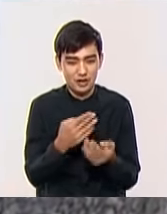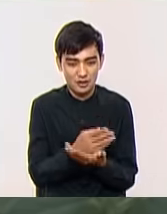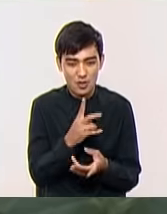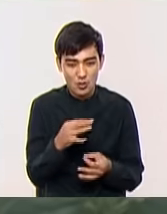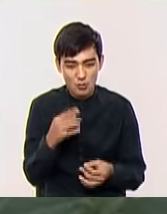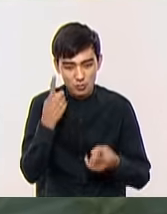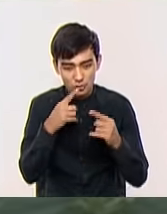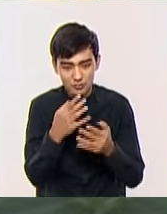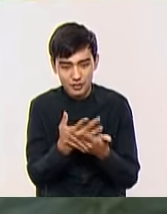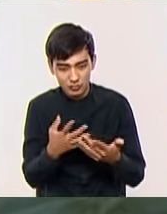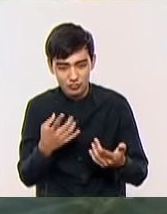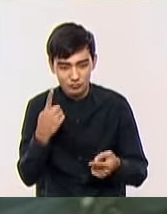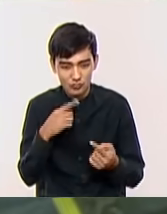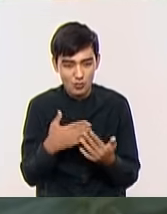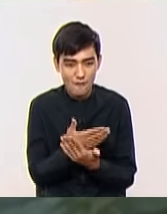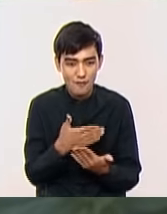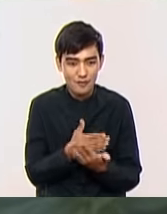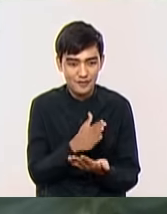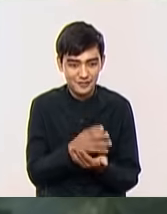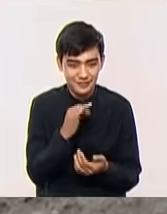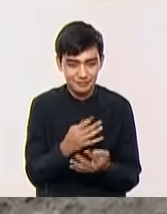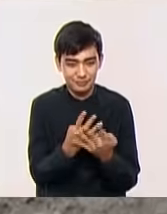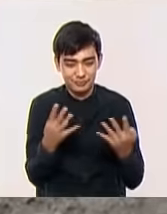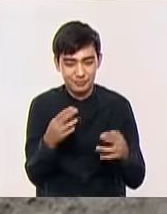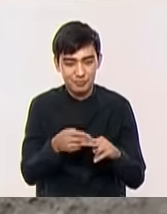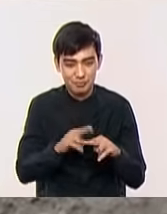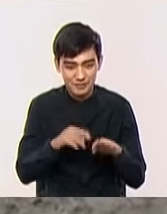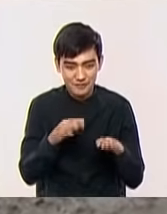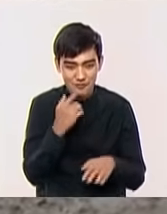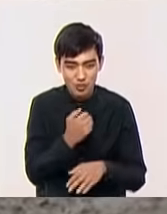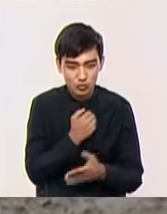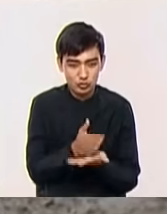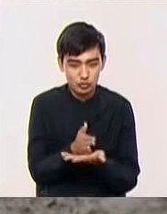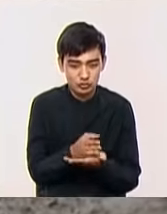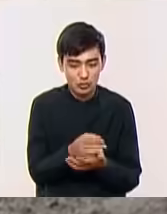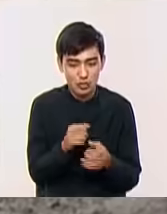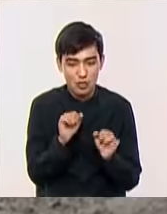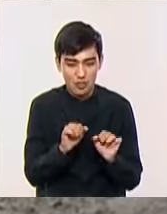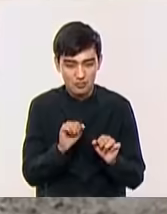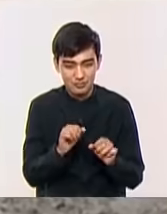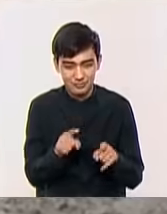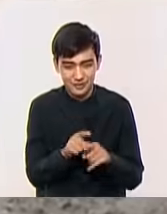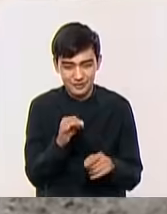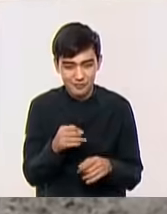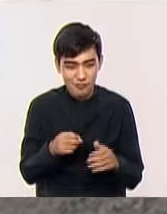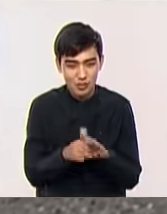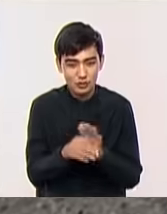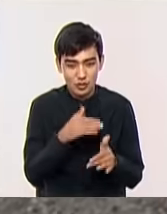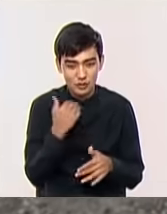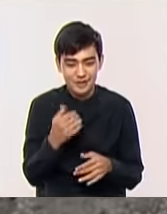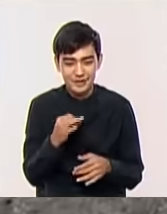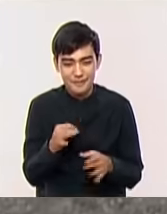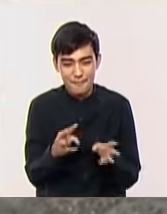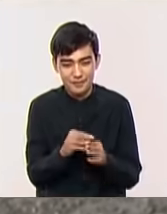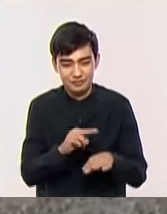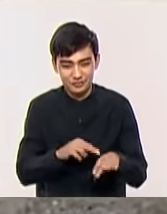арестанты придумывают все новые способы. Периметр ограждения охраняют военнослужащие. Чтобы предотвратить попытки побегов, они совместно с